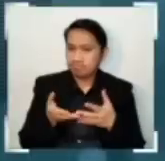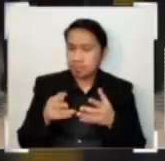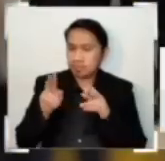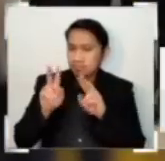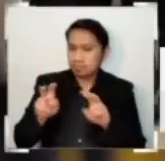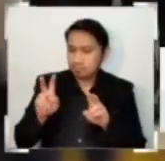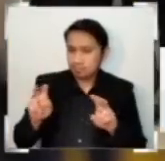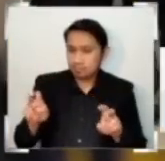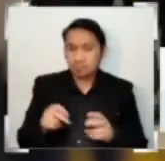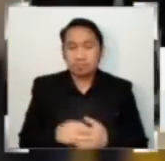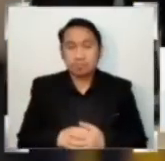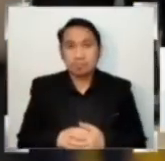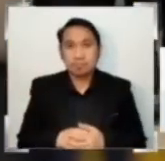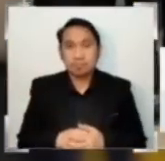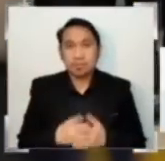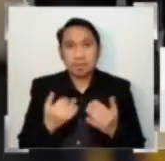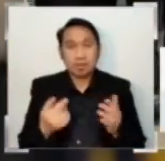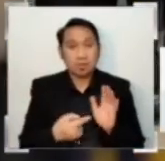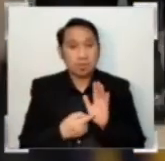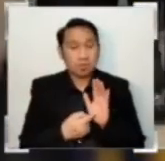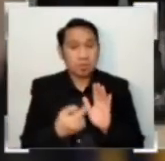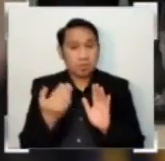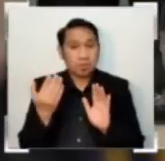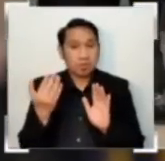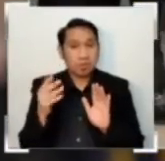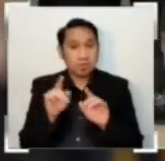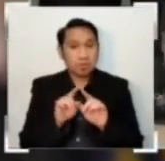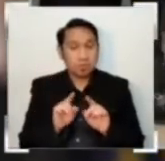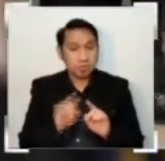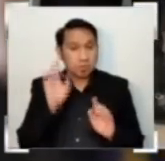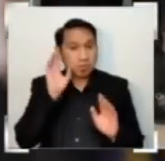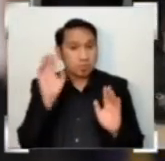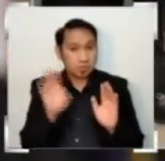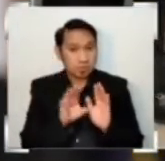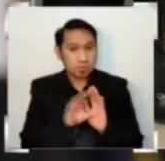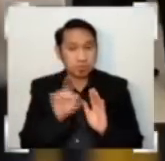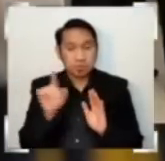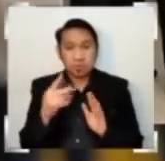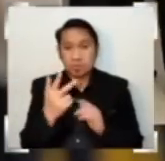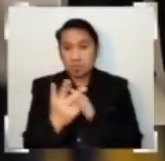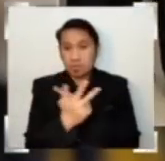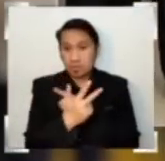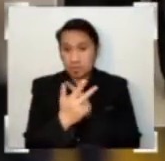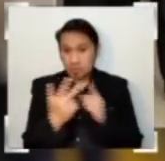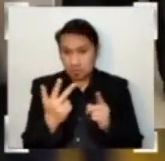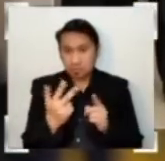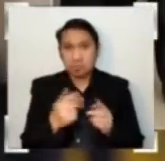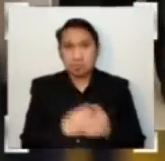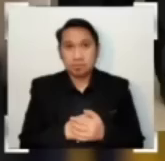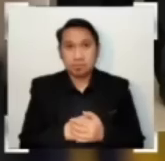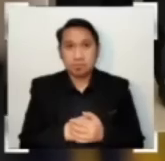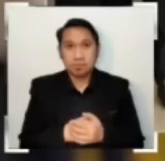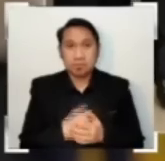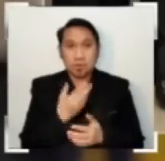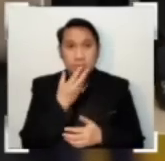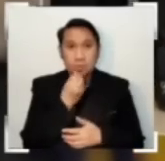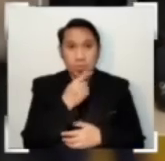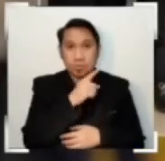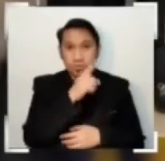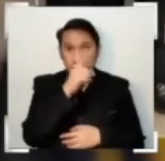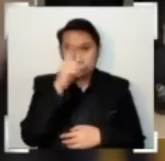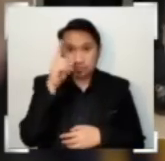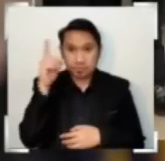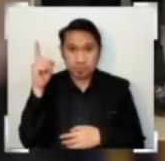Committee. Iprinisinta rin ni Ontiveros ang larawan ng mga kinatawan ng 3 sugar importers, kasama sina Pangulong Bongbong Marcos